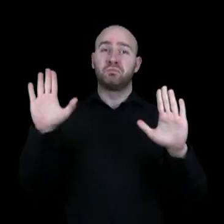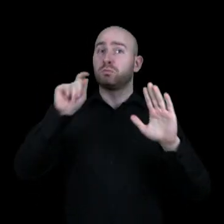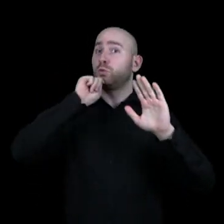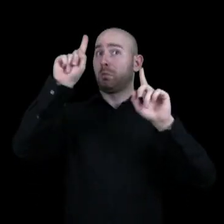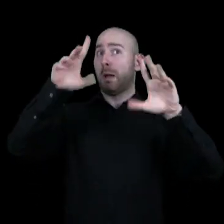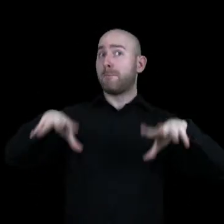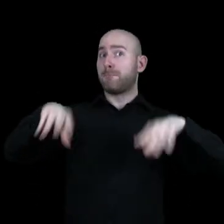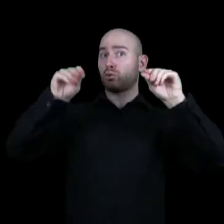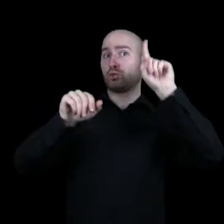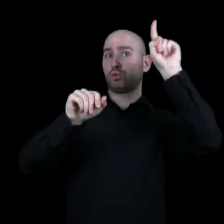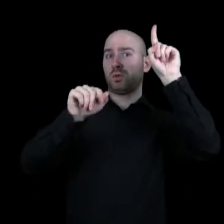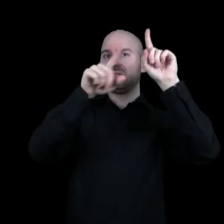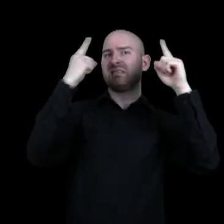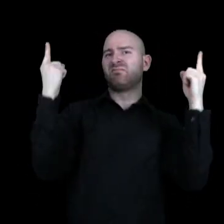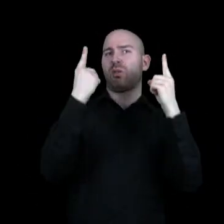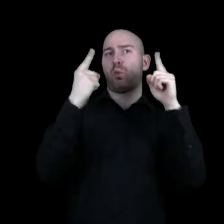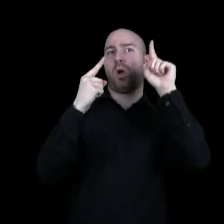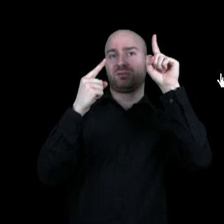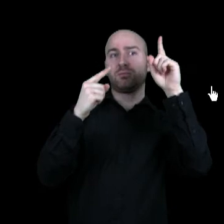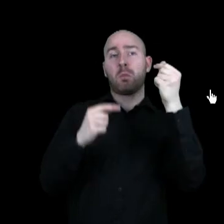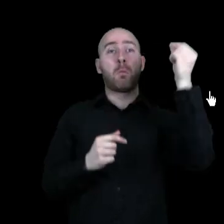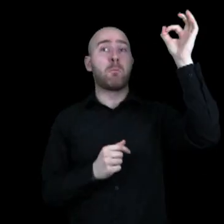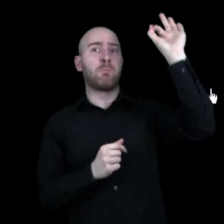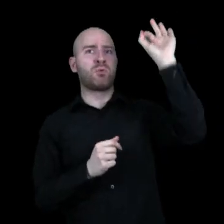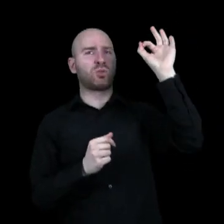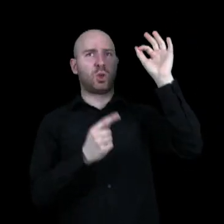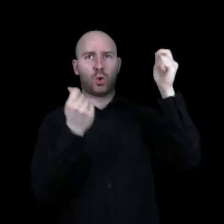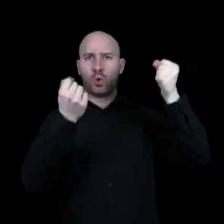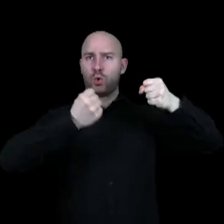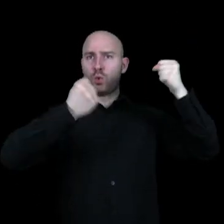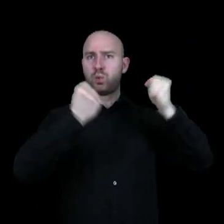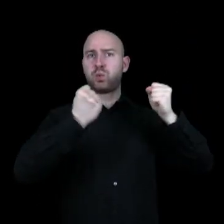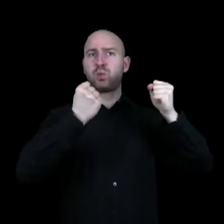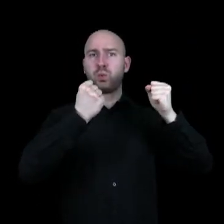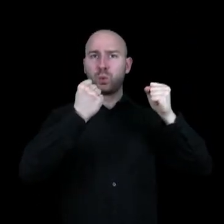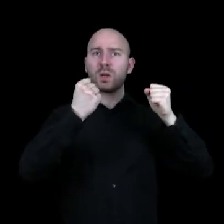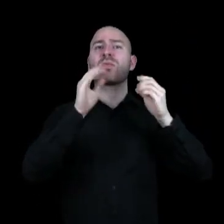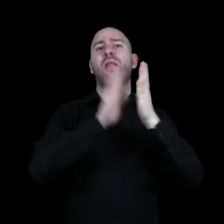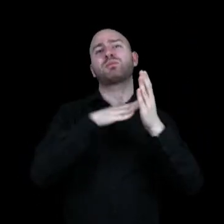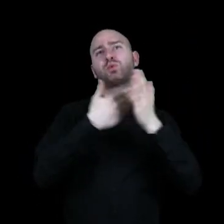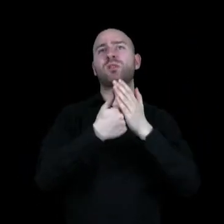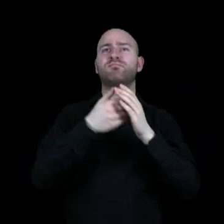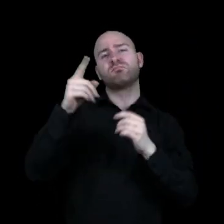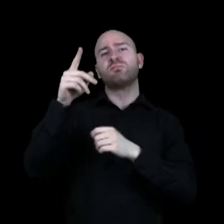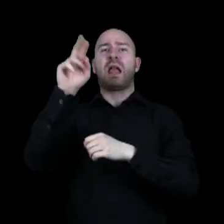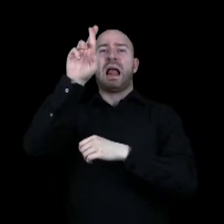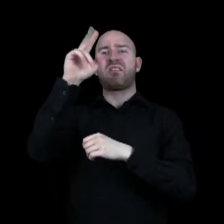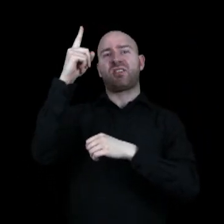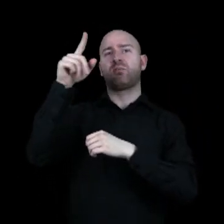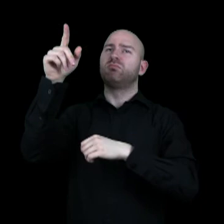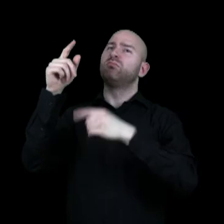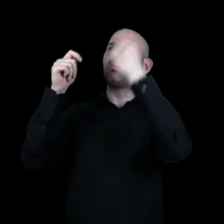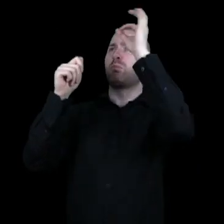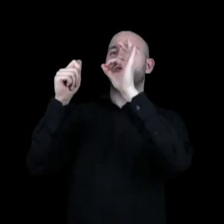I powiedzmy, że na początku, w pierwszej sytuacji, stopy procentowe są stosunkowo wysokie. Powiedzmy, że R1